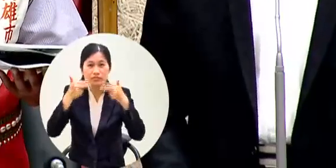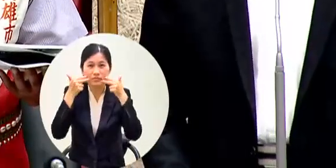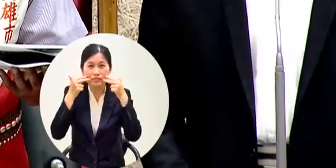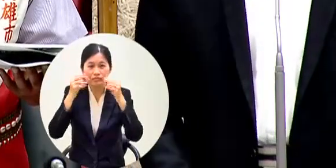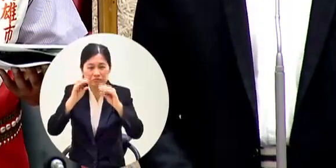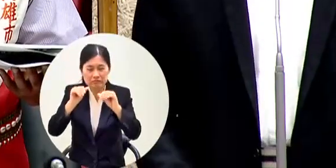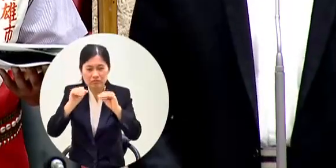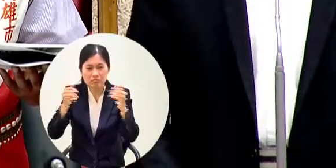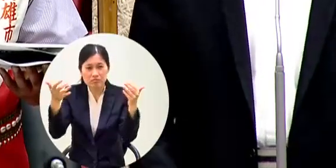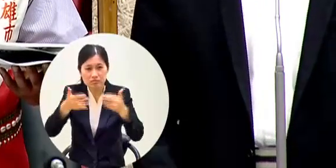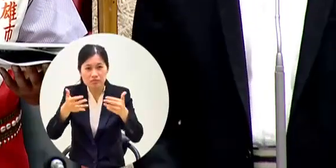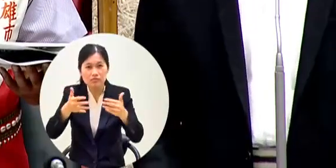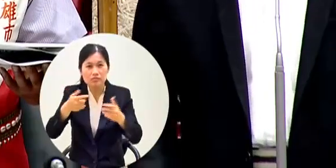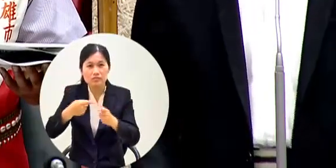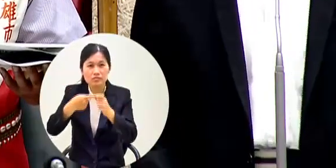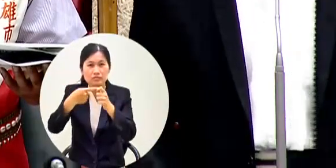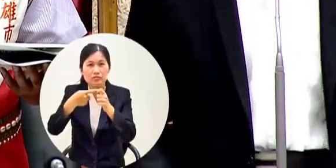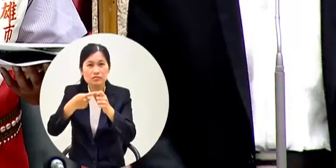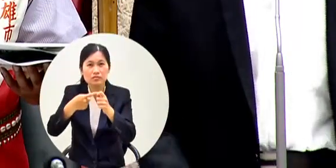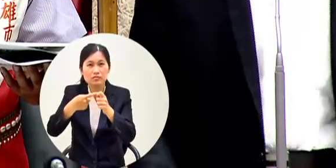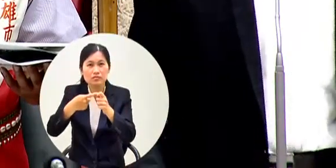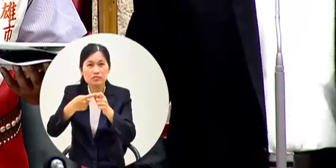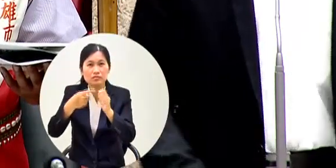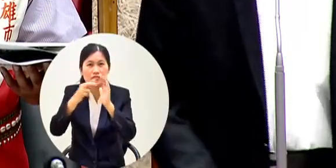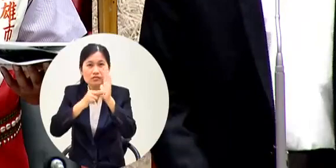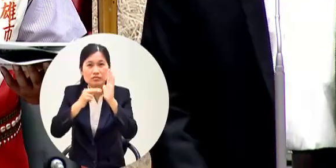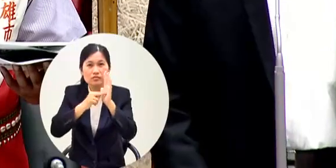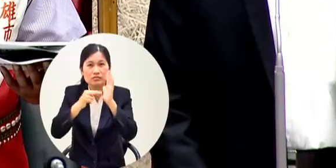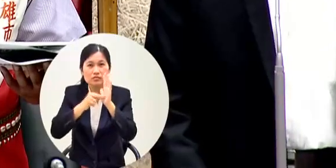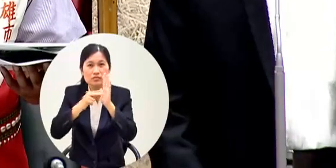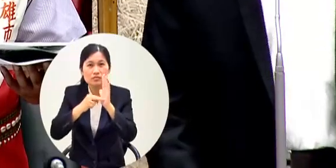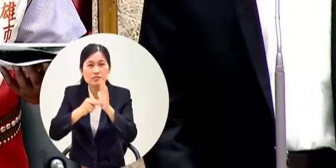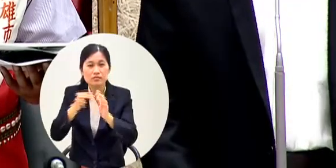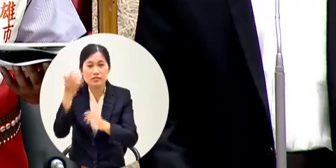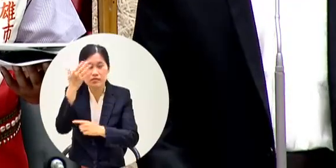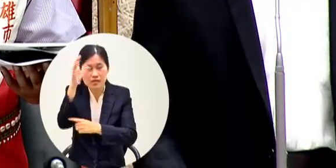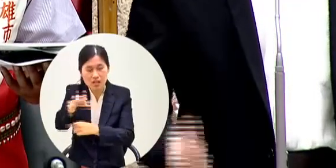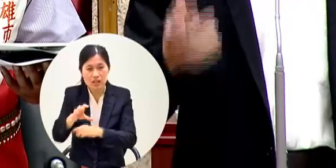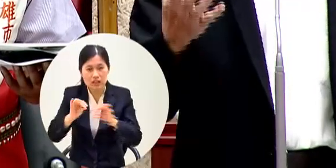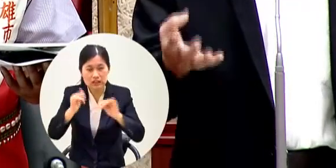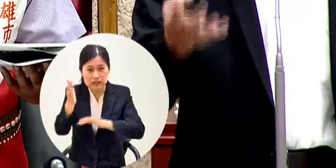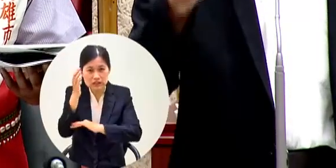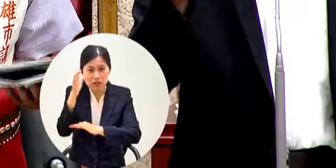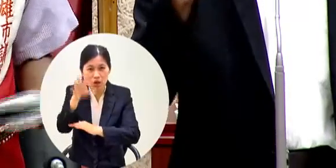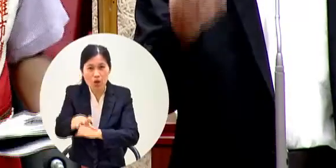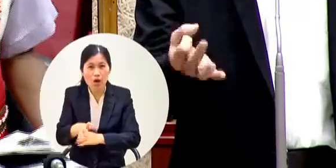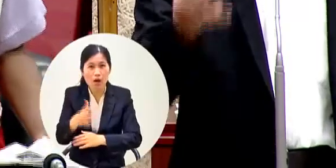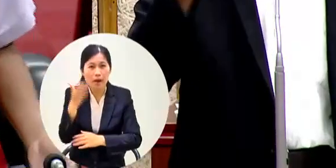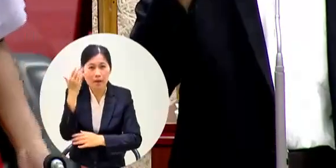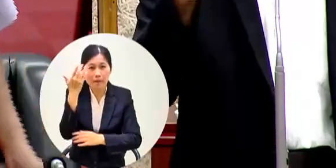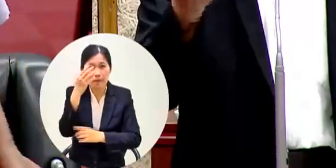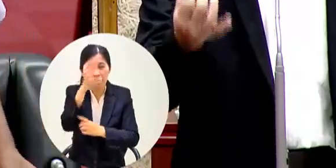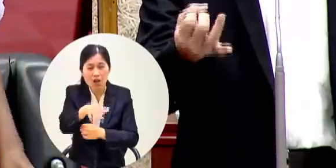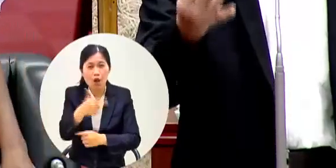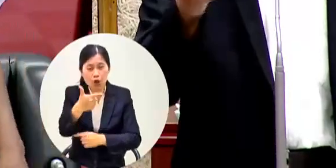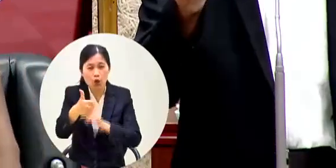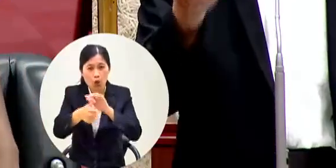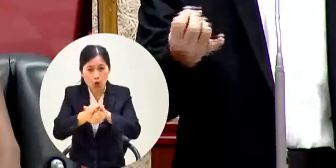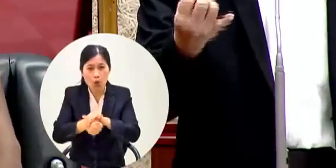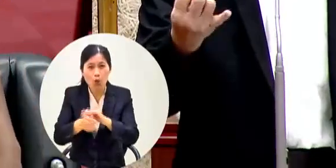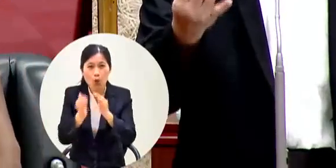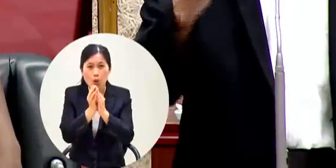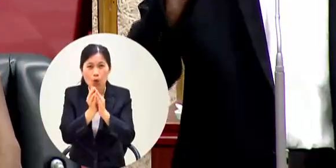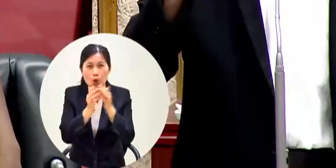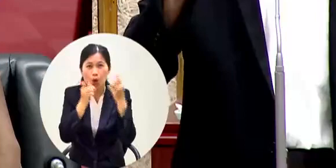那也让那局长等我一下啊。 好， 好的， 好。那谢谢议长哦，谢谢戴议员的一个关